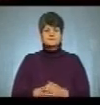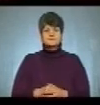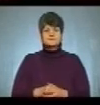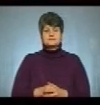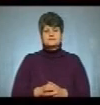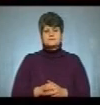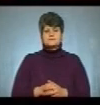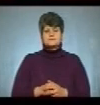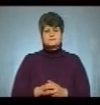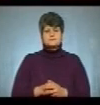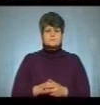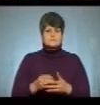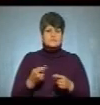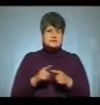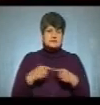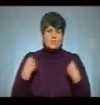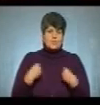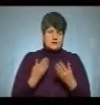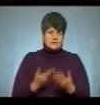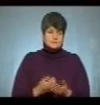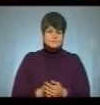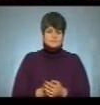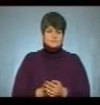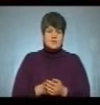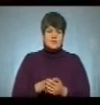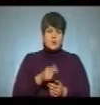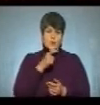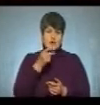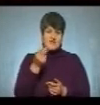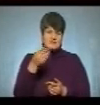Це якийсь одяг, олівці,